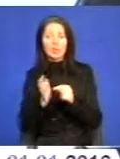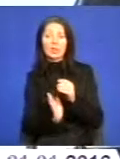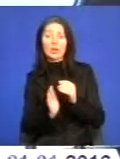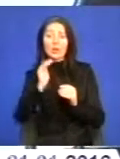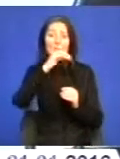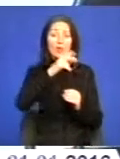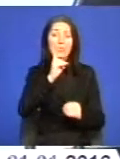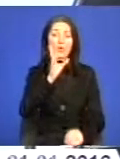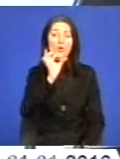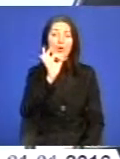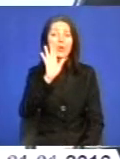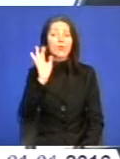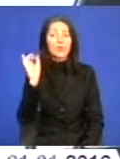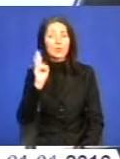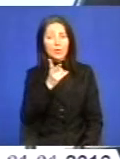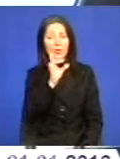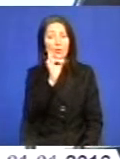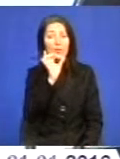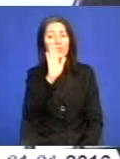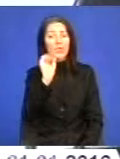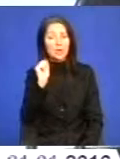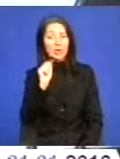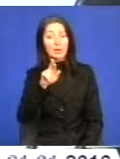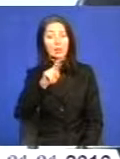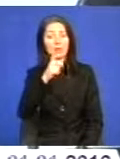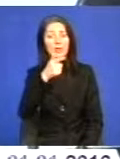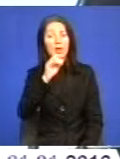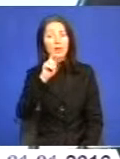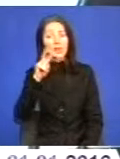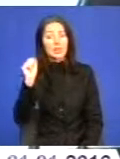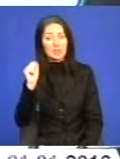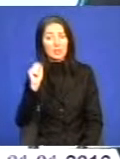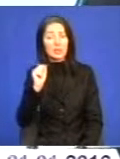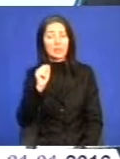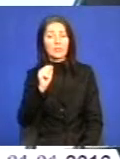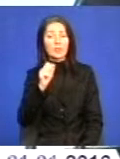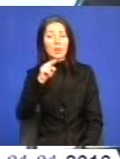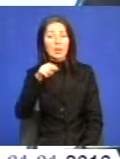Кровінка, Ягільниця, Нагіренка, дві Плебанівка,